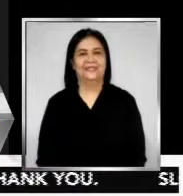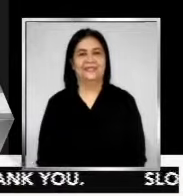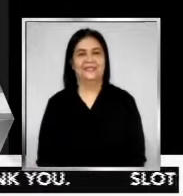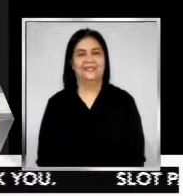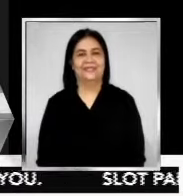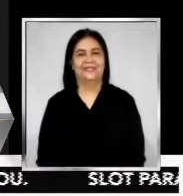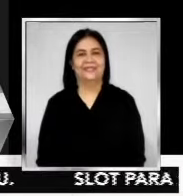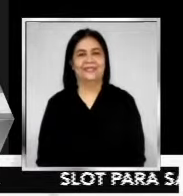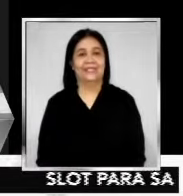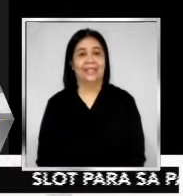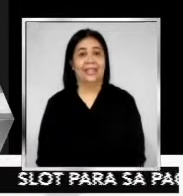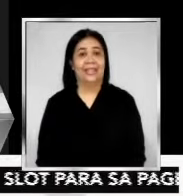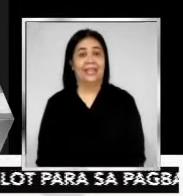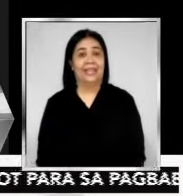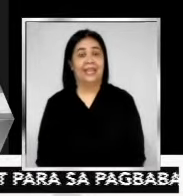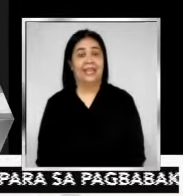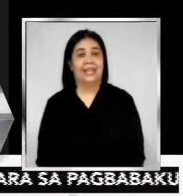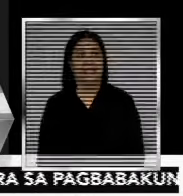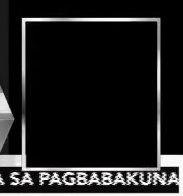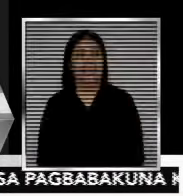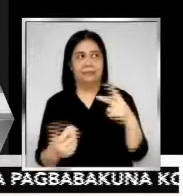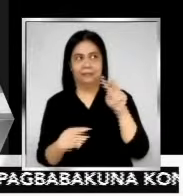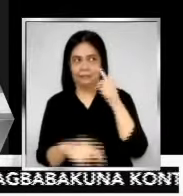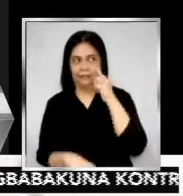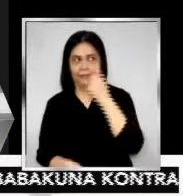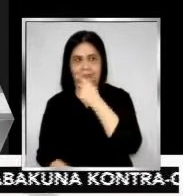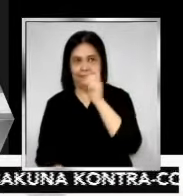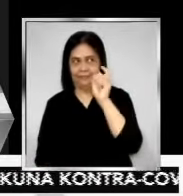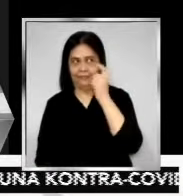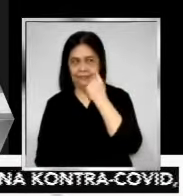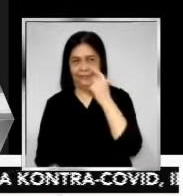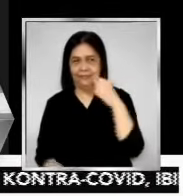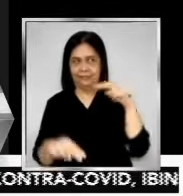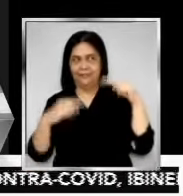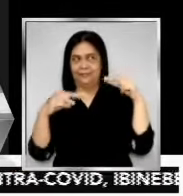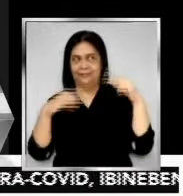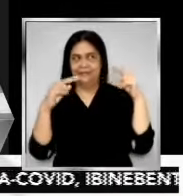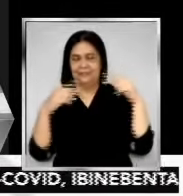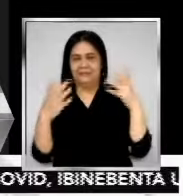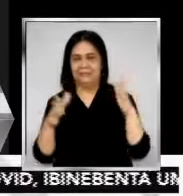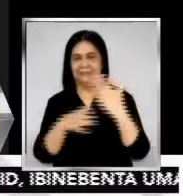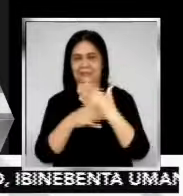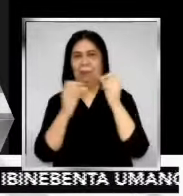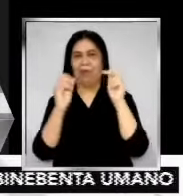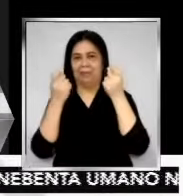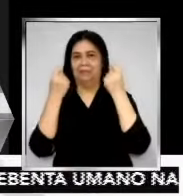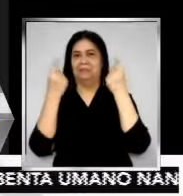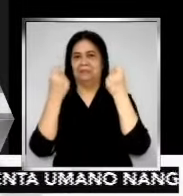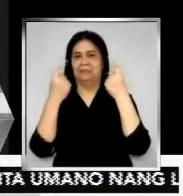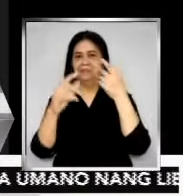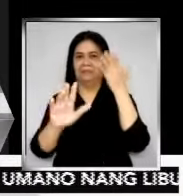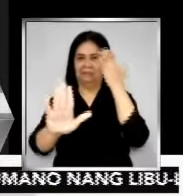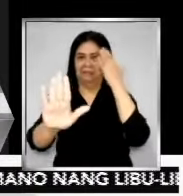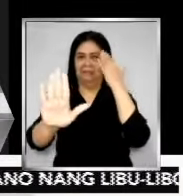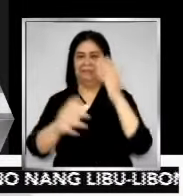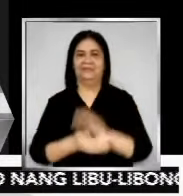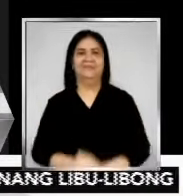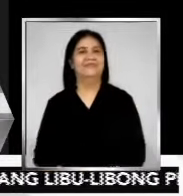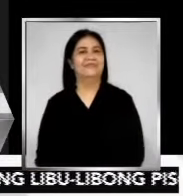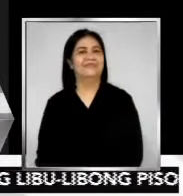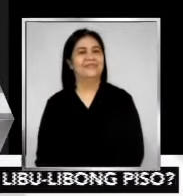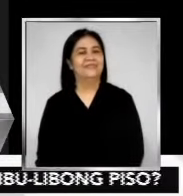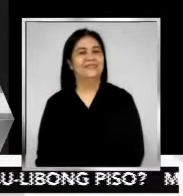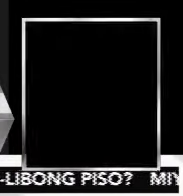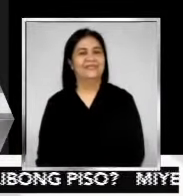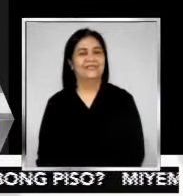yung makuha lang sa tingin, ano? Ganun na lang. Okay. Gusto mo lang gano'n, ha? Alam na namin kung paano ano yun